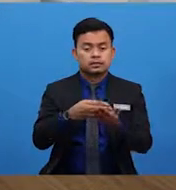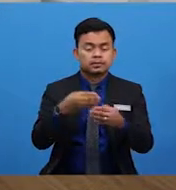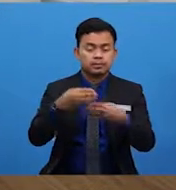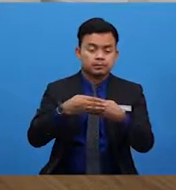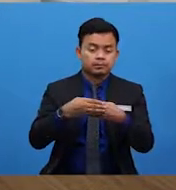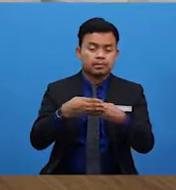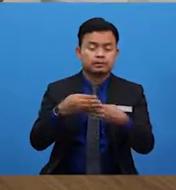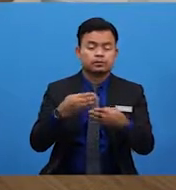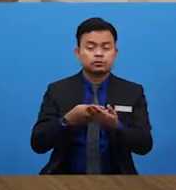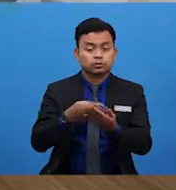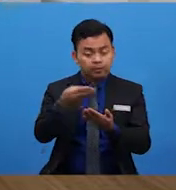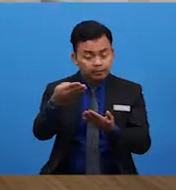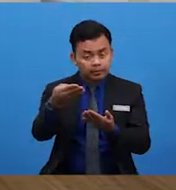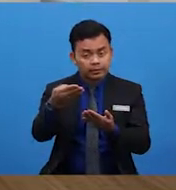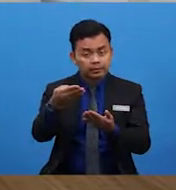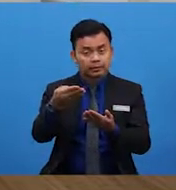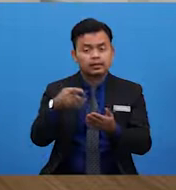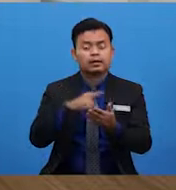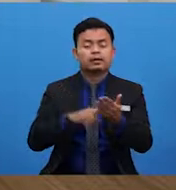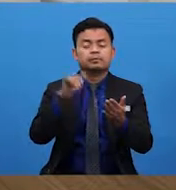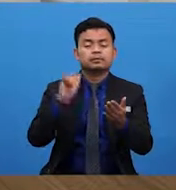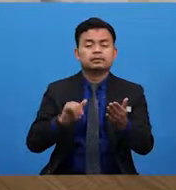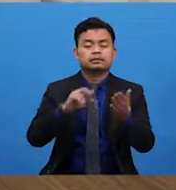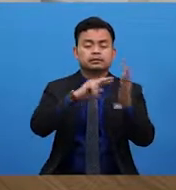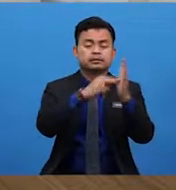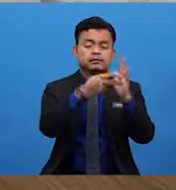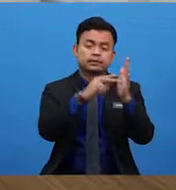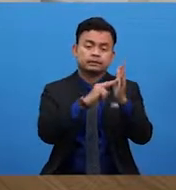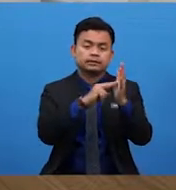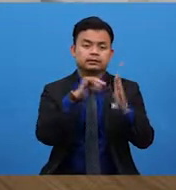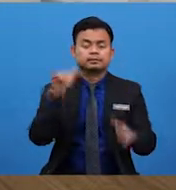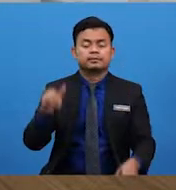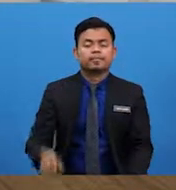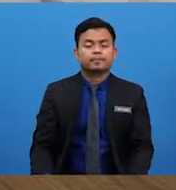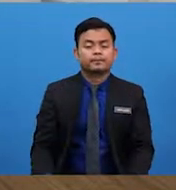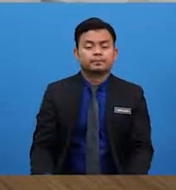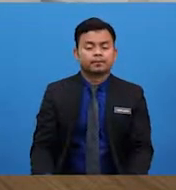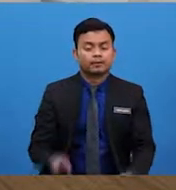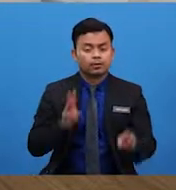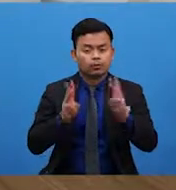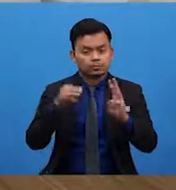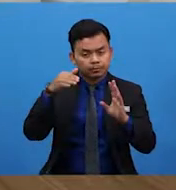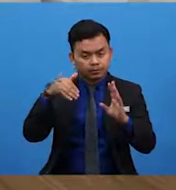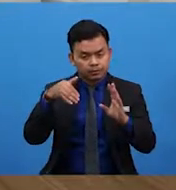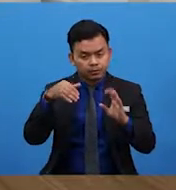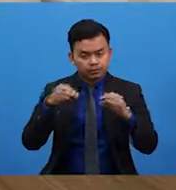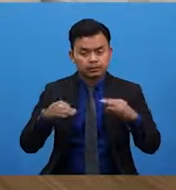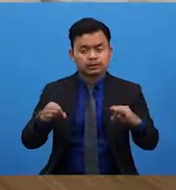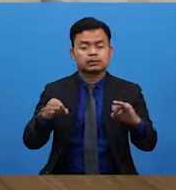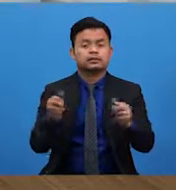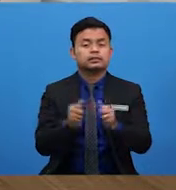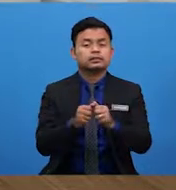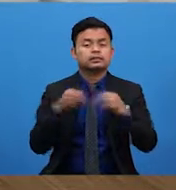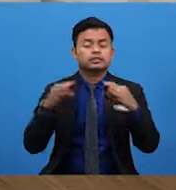3sp penting di dalam bentuk seni visual ini Tetapi walaupun belum diterangkan dengan b jelas dan pastinya